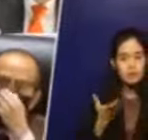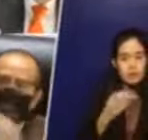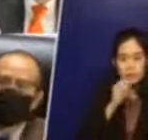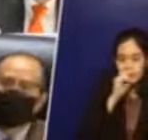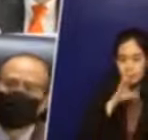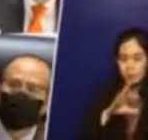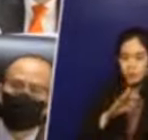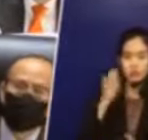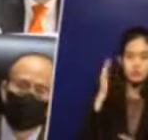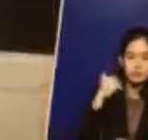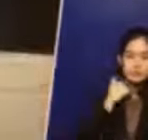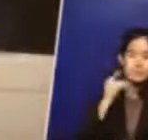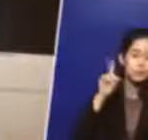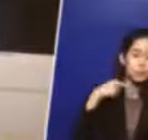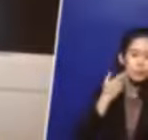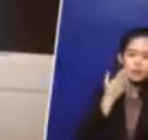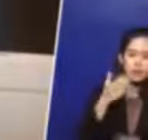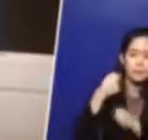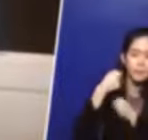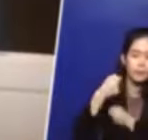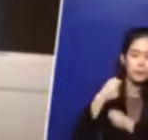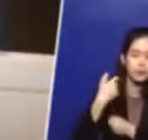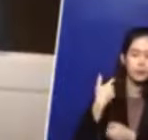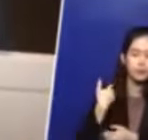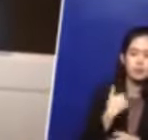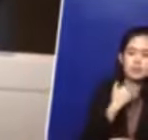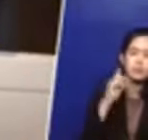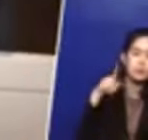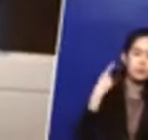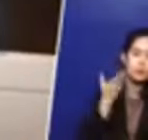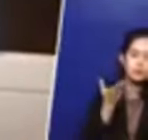พลเอกประยุทธ์จันทร์โอชาก็มีความผิดใน มีผู้ประท้วงกับ